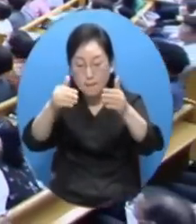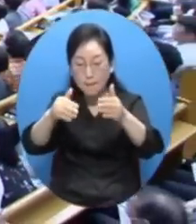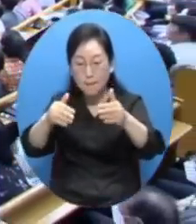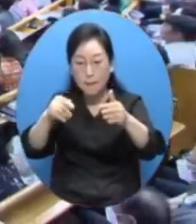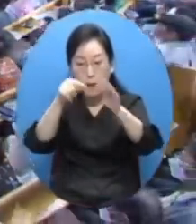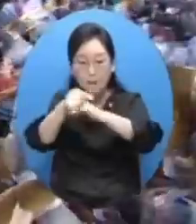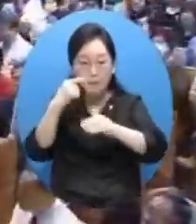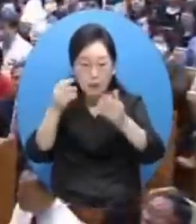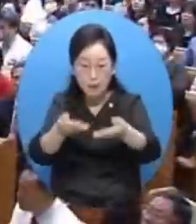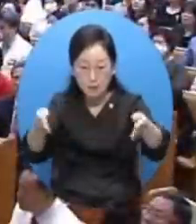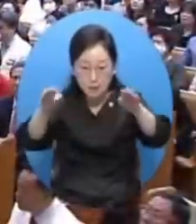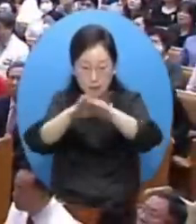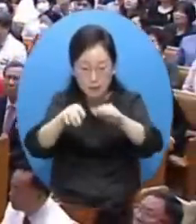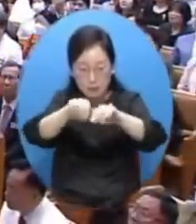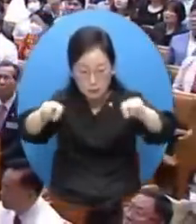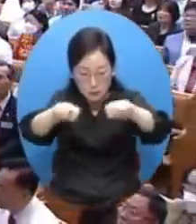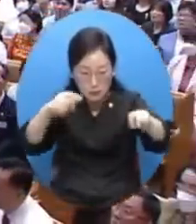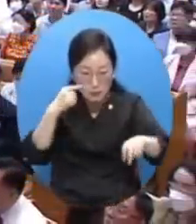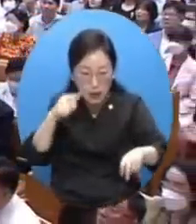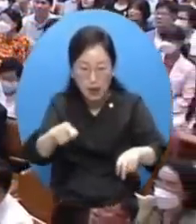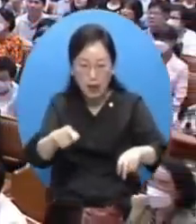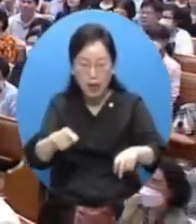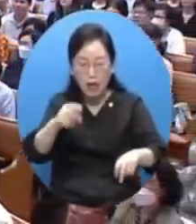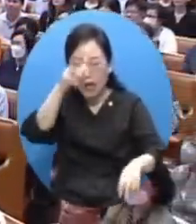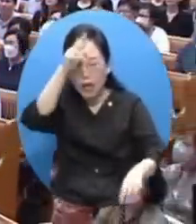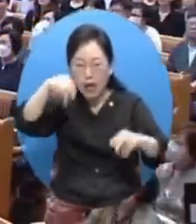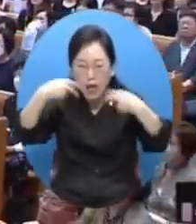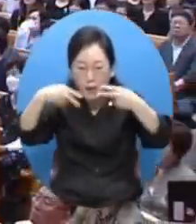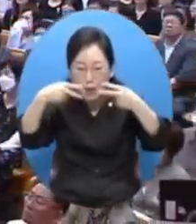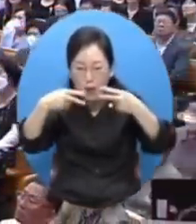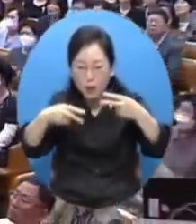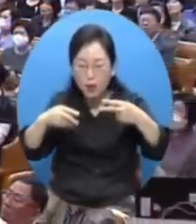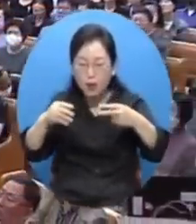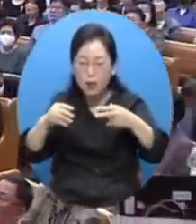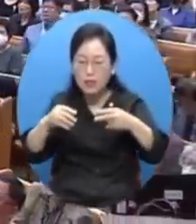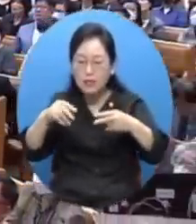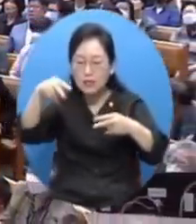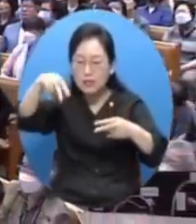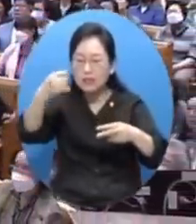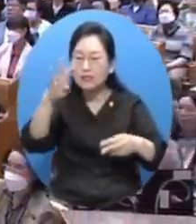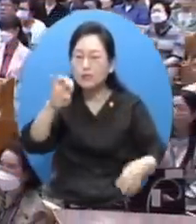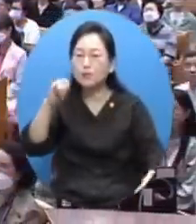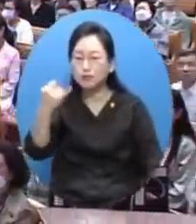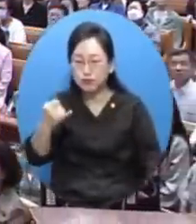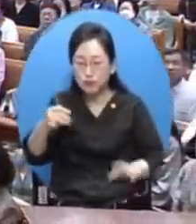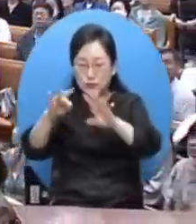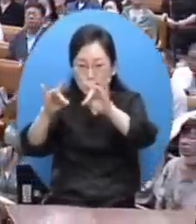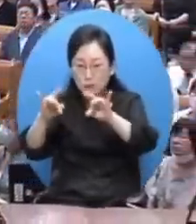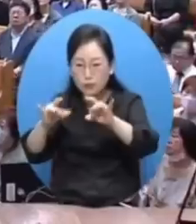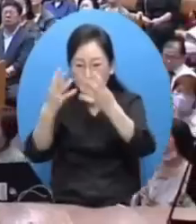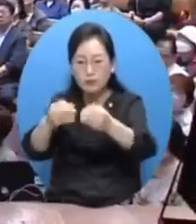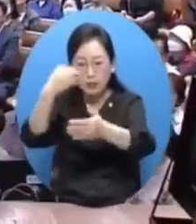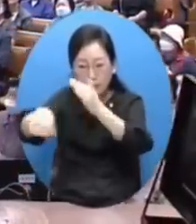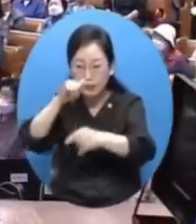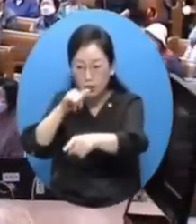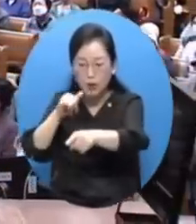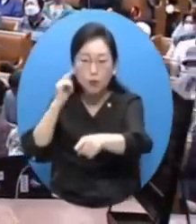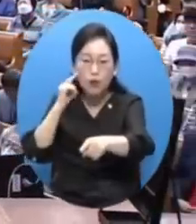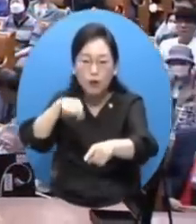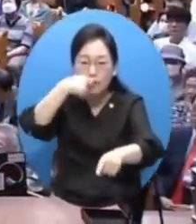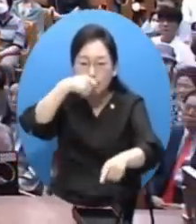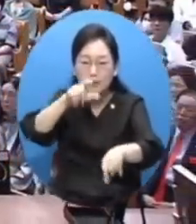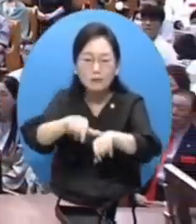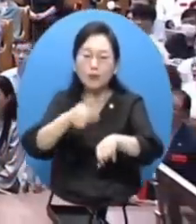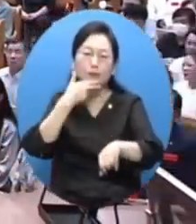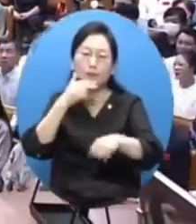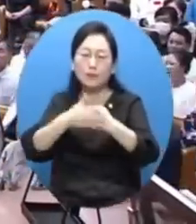라면 스프만 봉지가 스프만 그렇게 많이 남아있더래요. 식사할 시간도 없어서